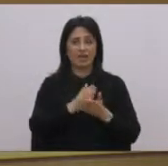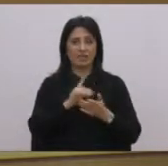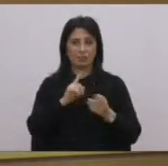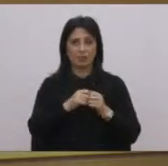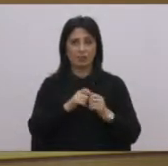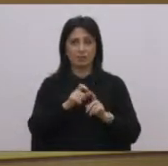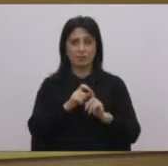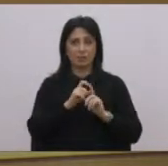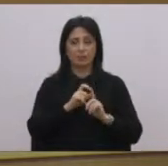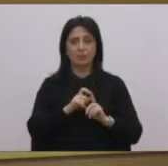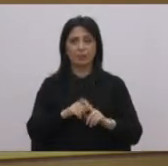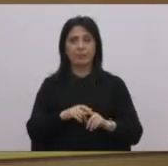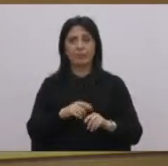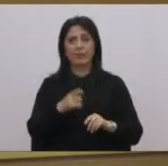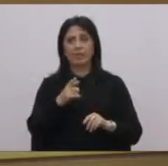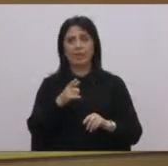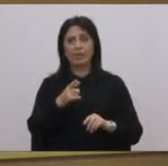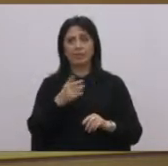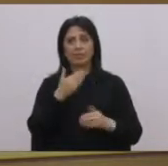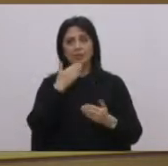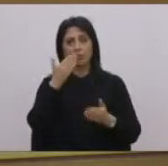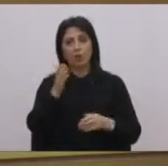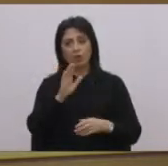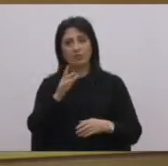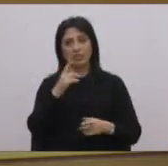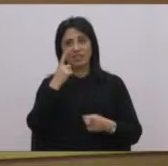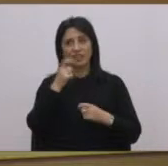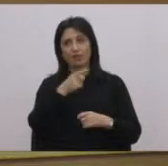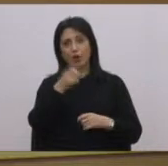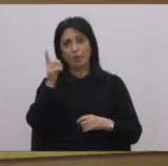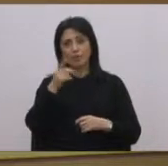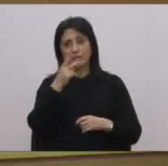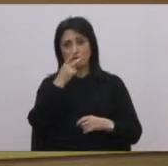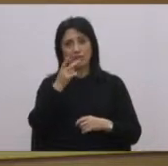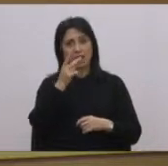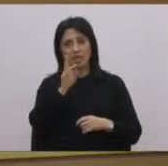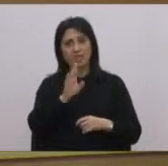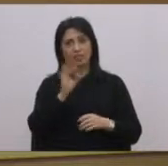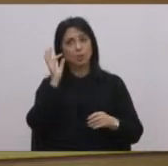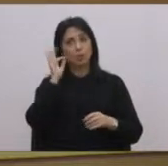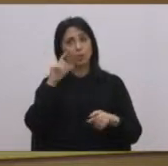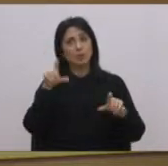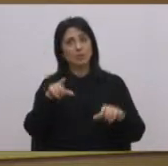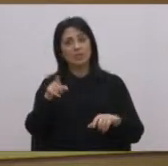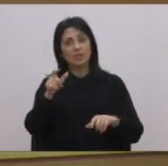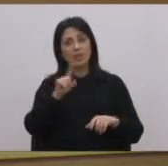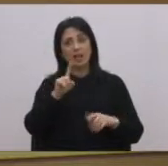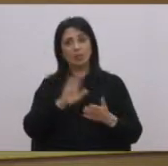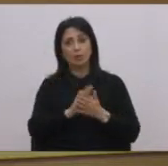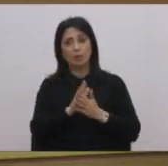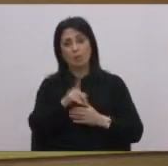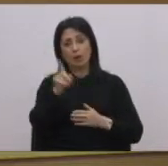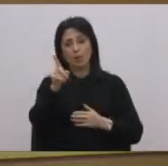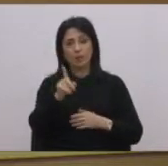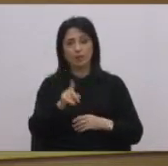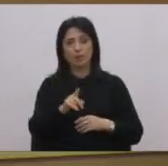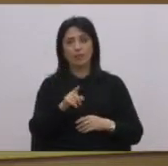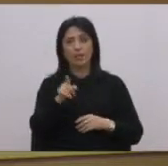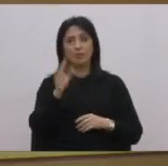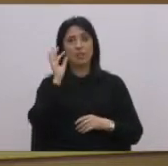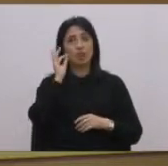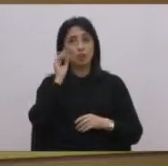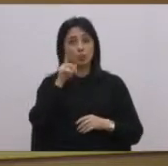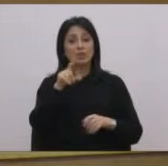მახსოვს, ესე მითხარით და ხომ არ მოგიკითხავთ ეს ინფორმაცია და ხო არ გინახავთ ზუგდიდი სტადიონი რა მდგომარეობაში არის? იმ